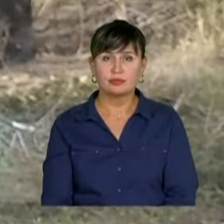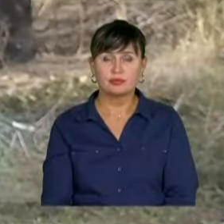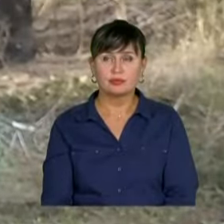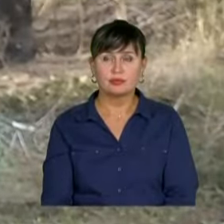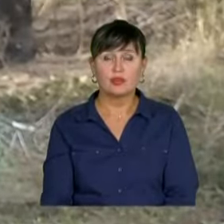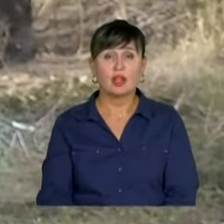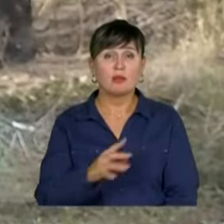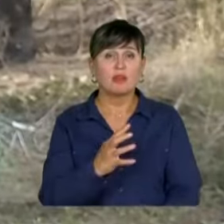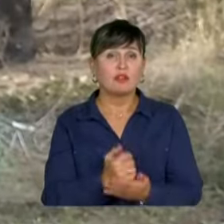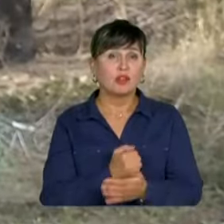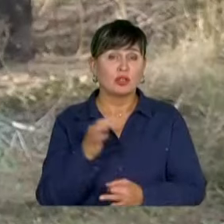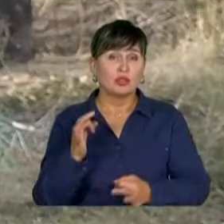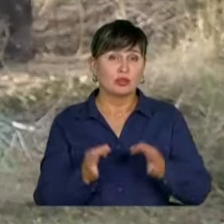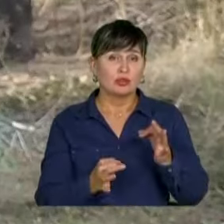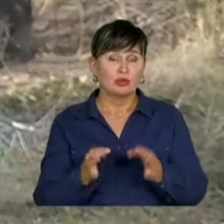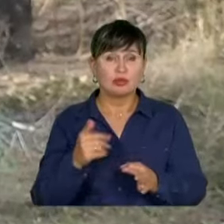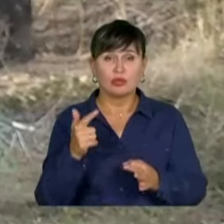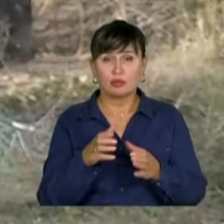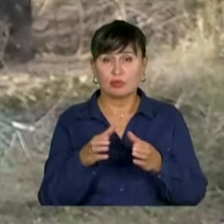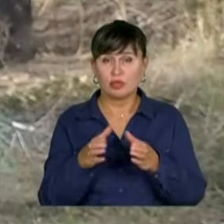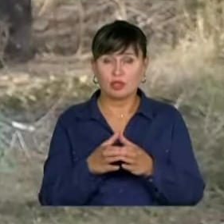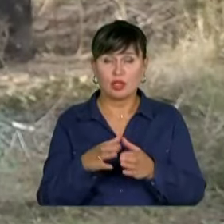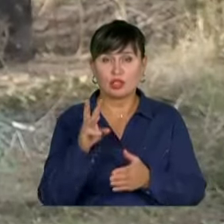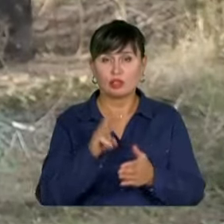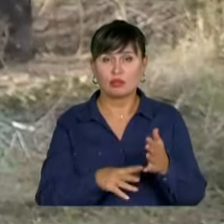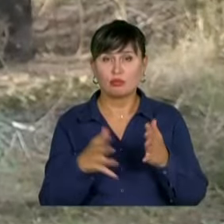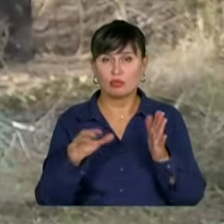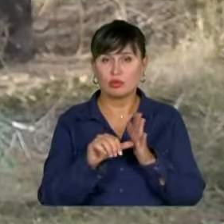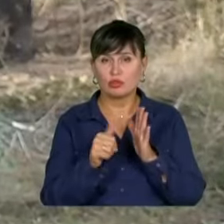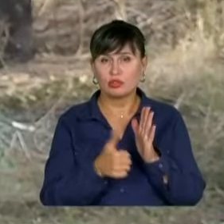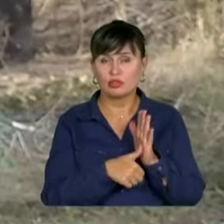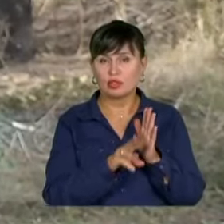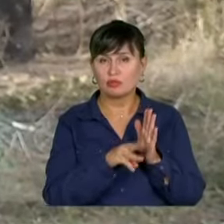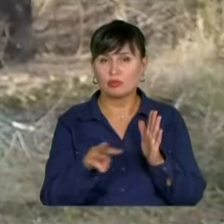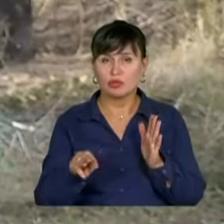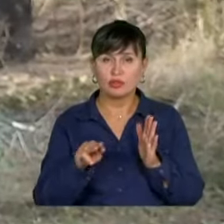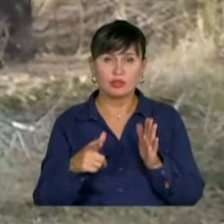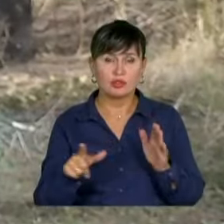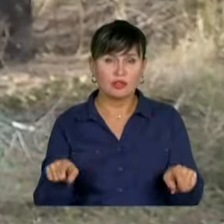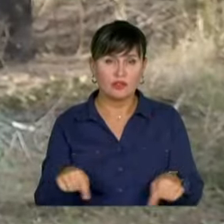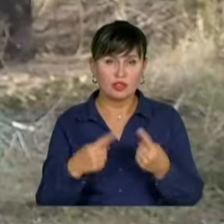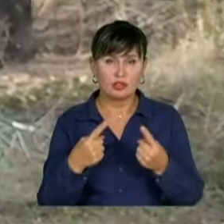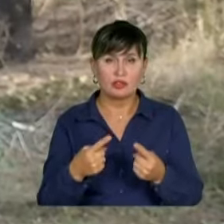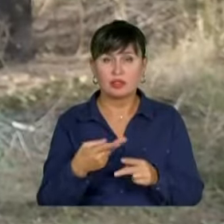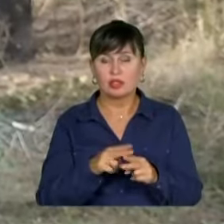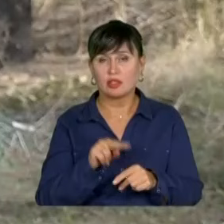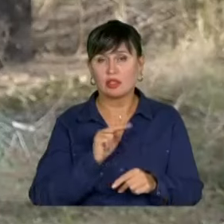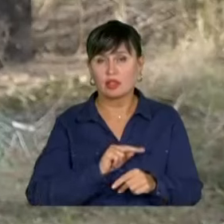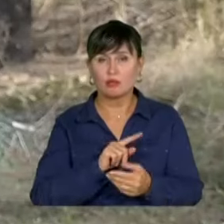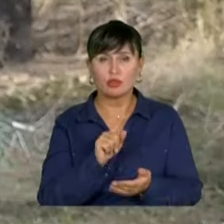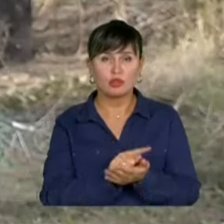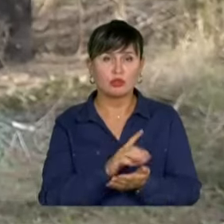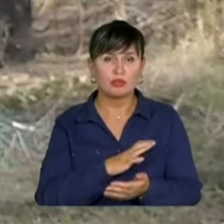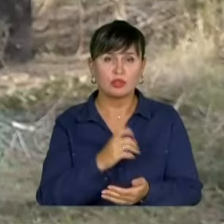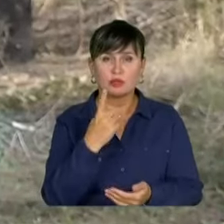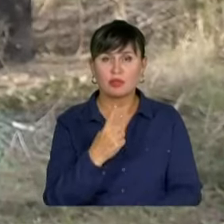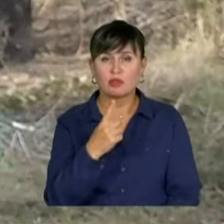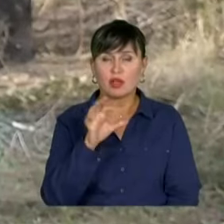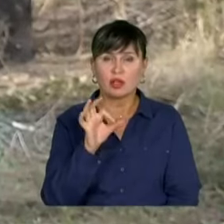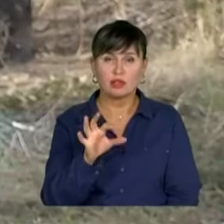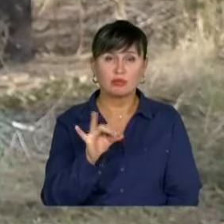Мы выиграли суд. Генподрядчика оштрафовали на сумму более 16 миллионов тенге. Возобновить ремонтные работы должны были с 1 октября